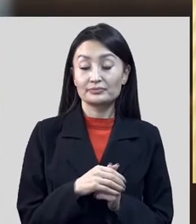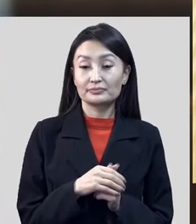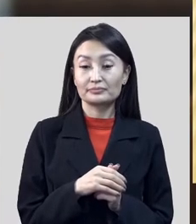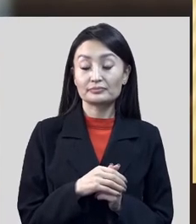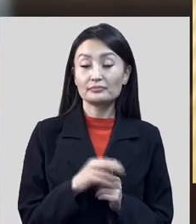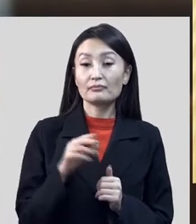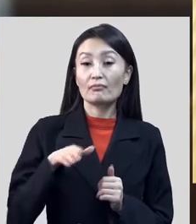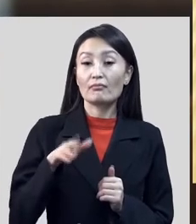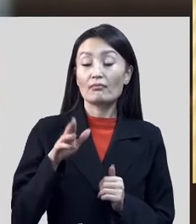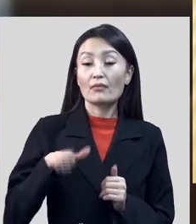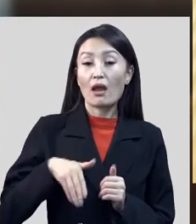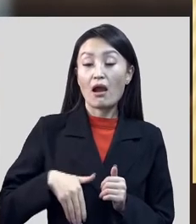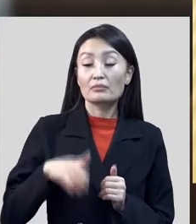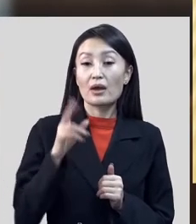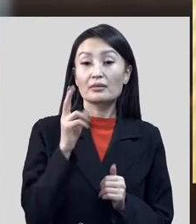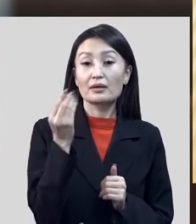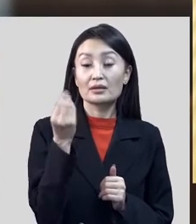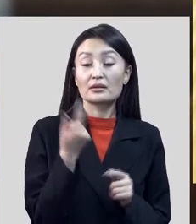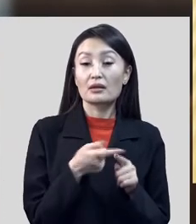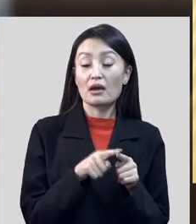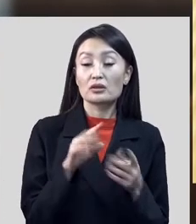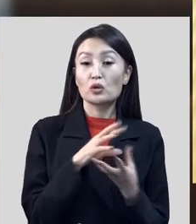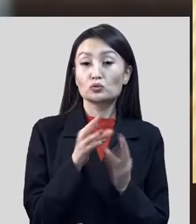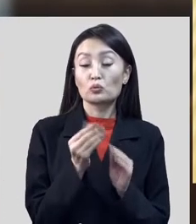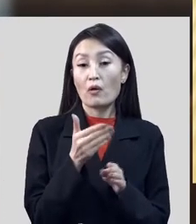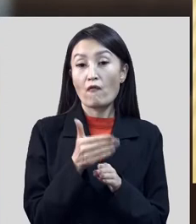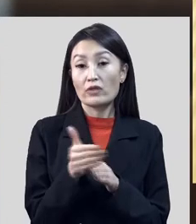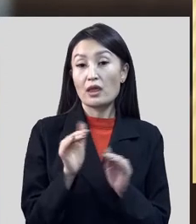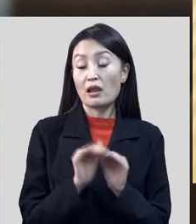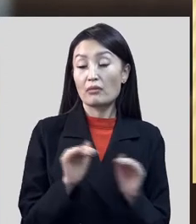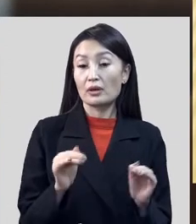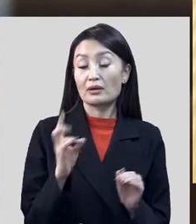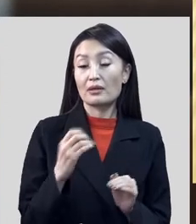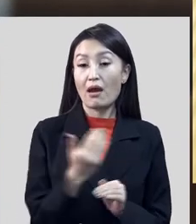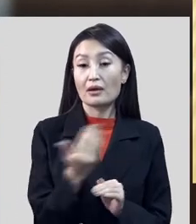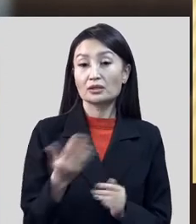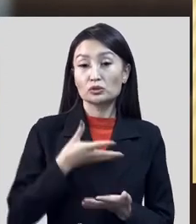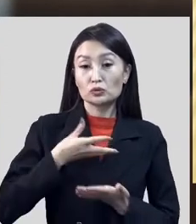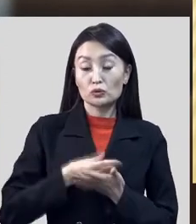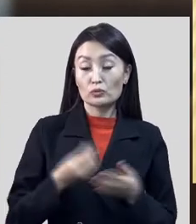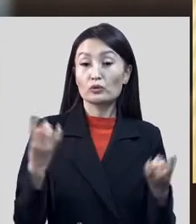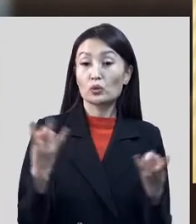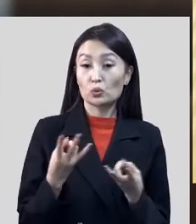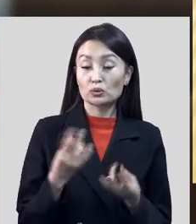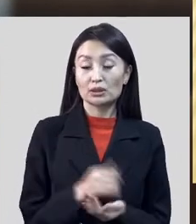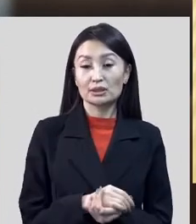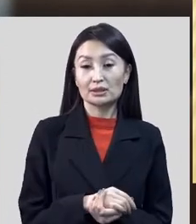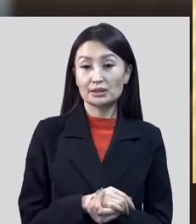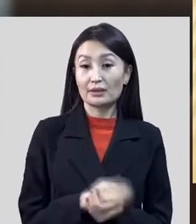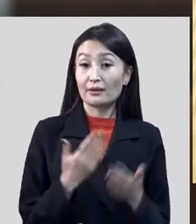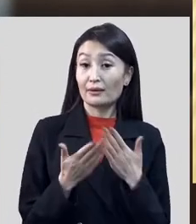карманные деньги эта сумма выделяемые детям на их собственные нужды или